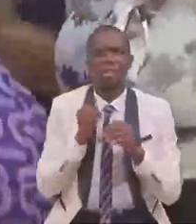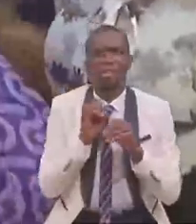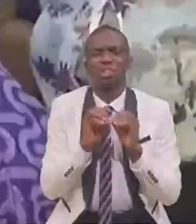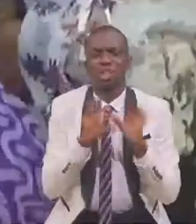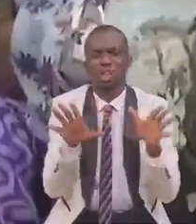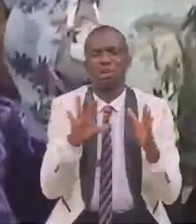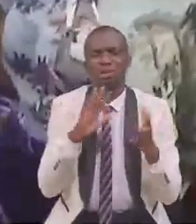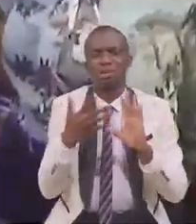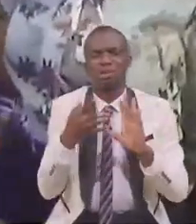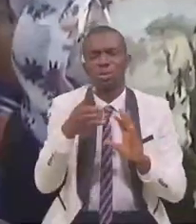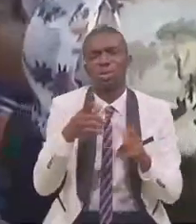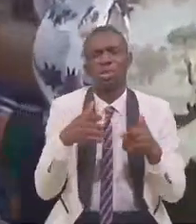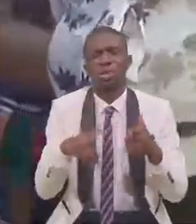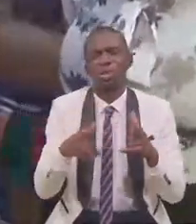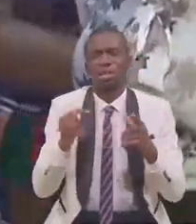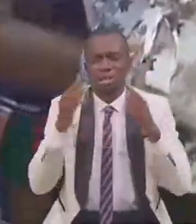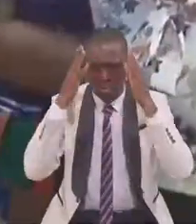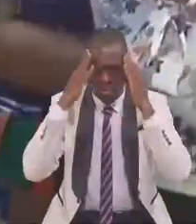vous,